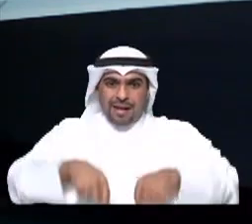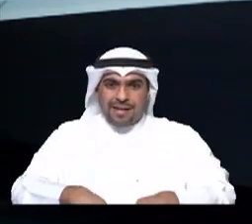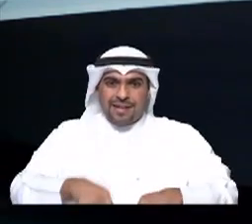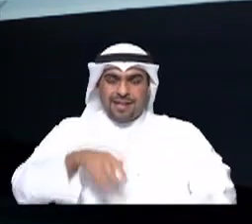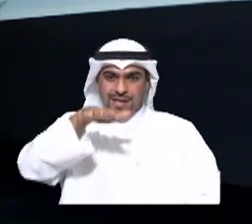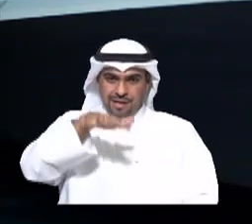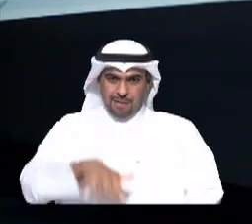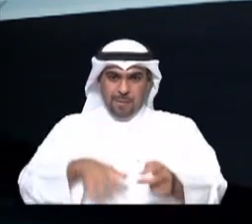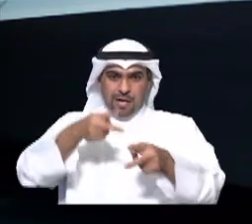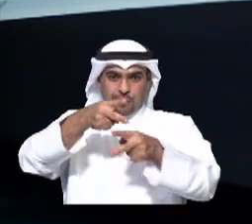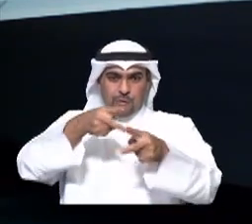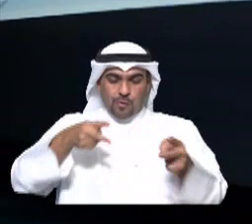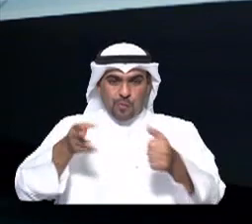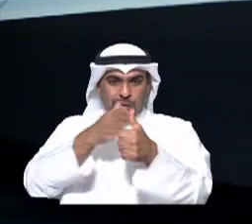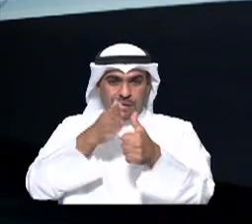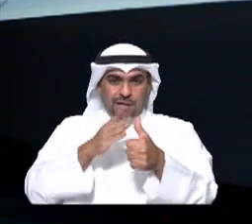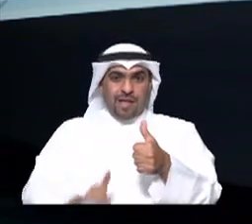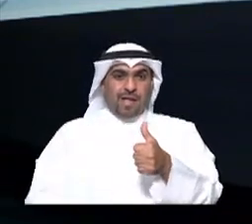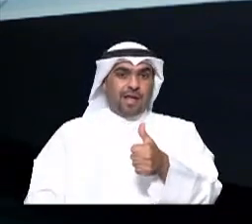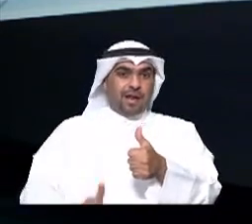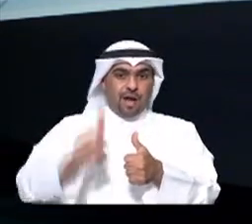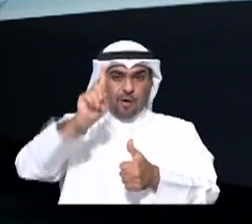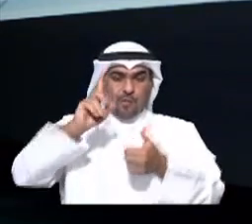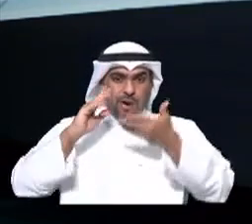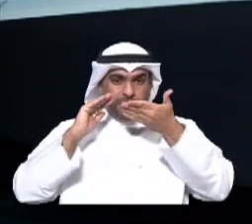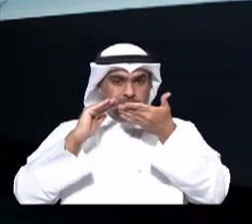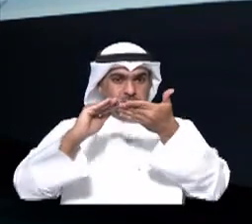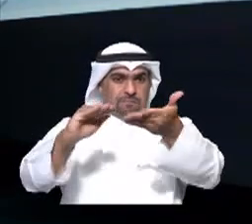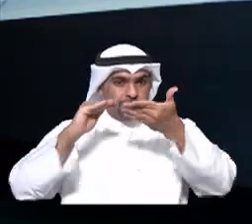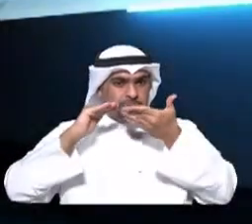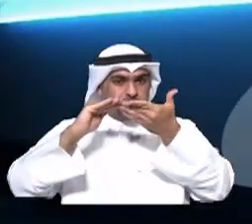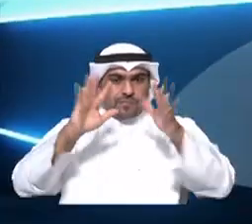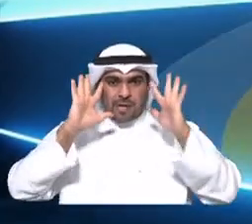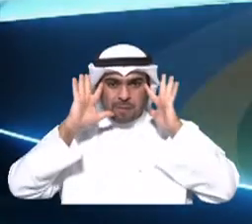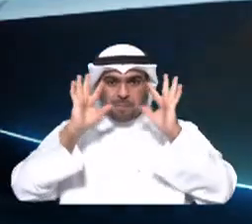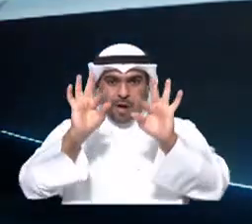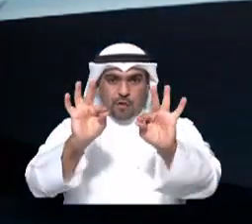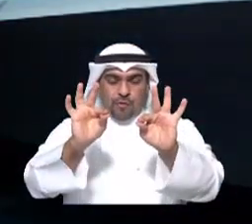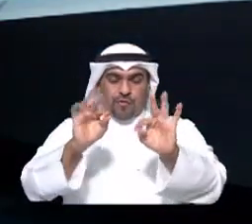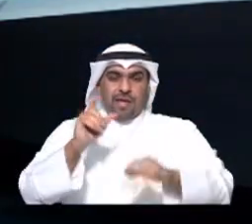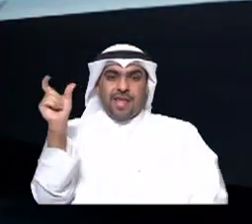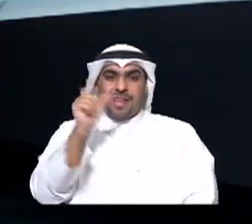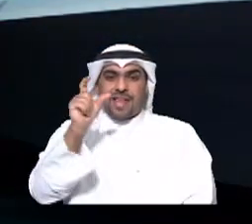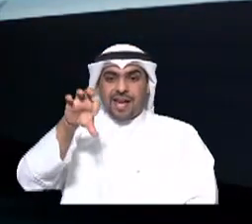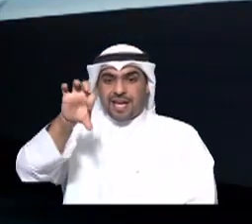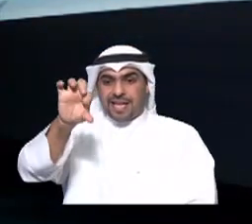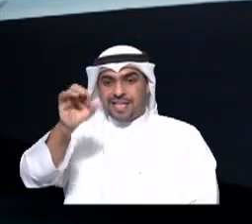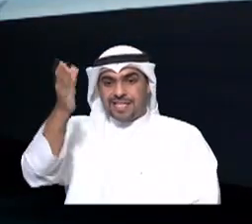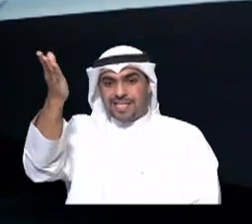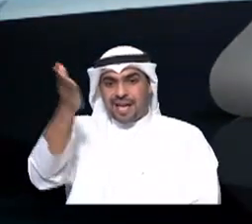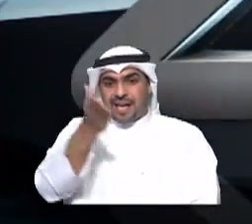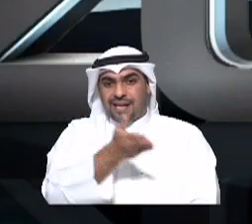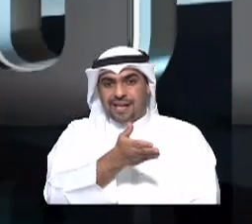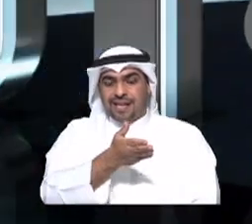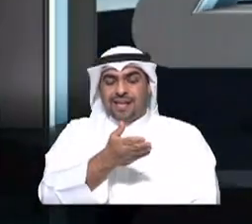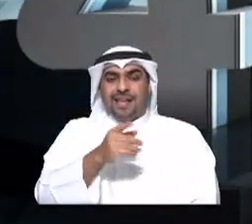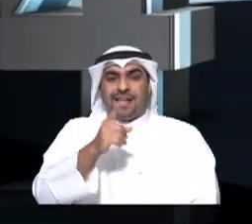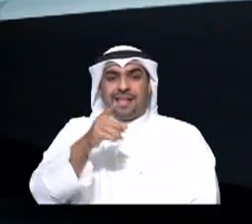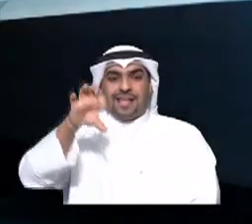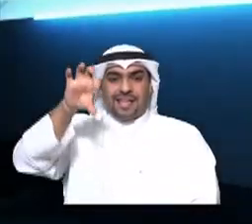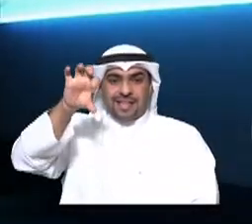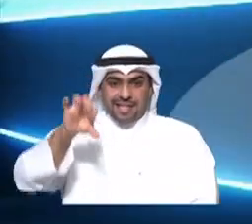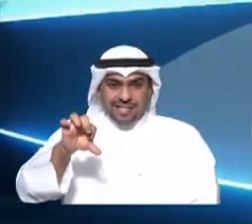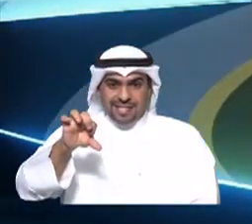به دولة الكويت اختارتها الأمم المتحدة في يوم 9 سبتمبر عام 2014